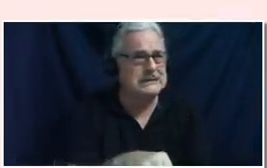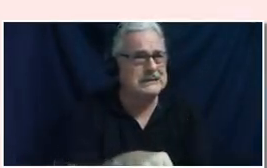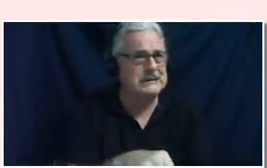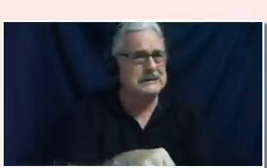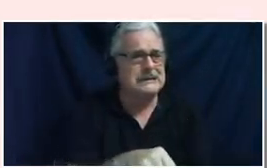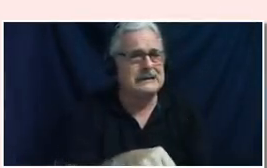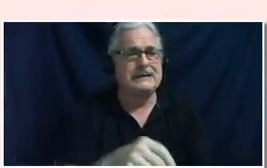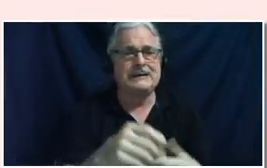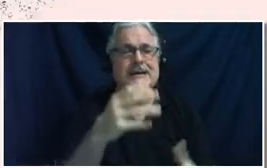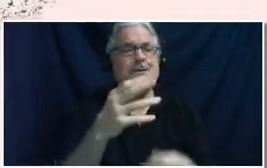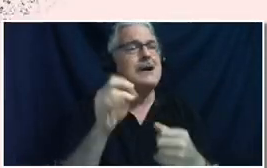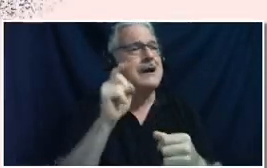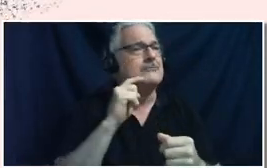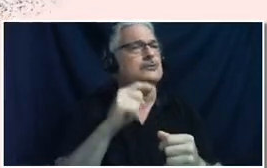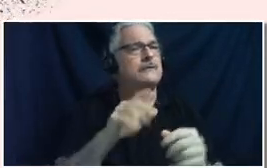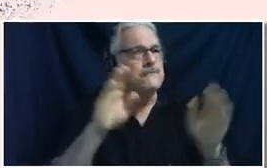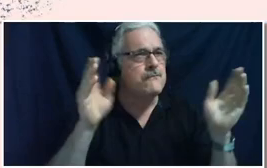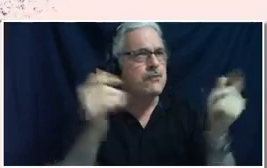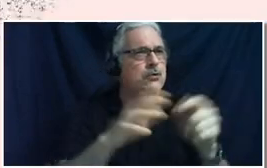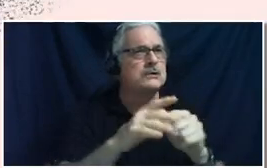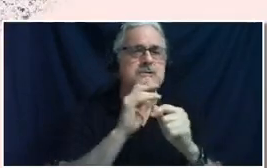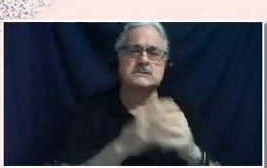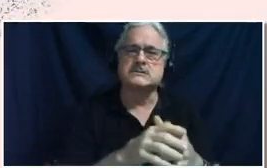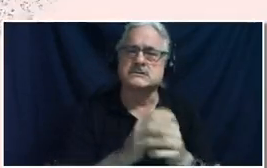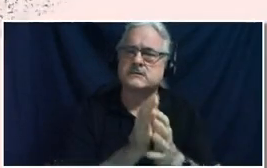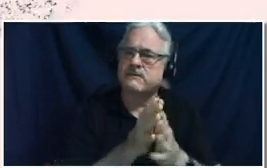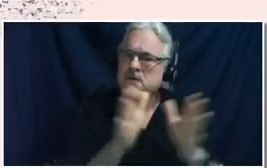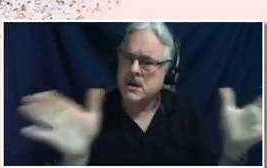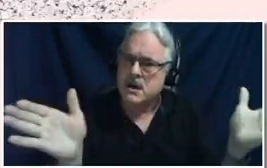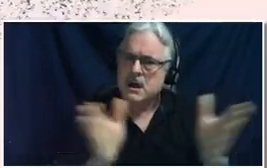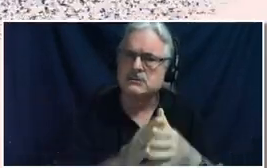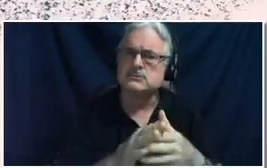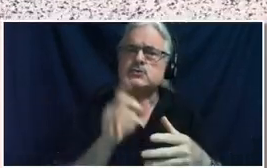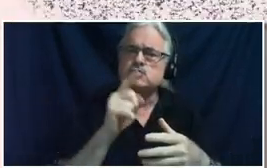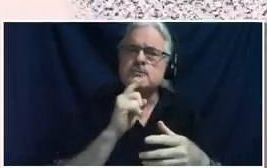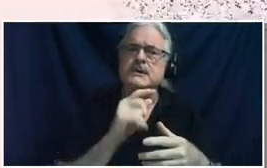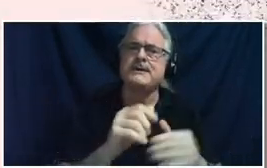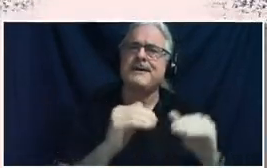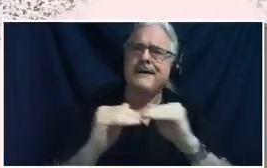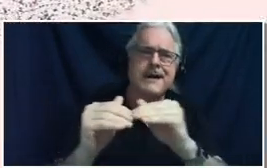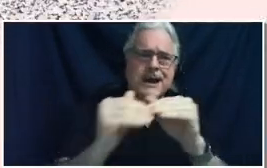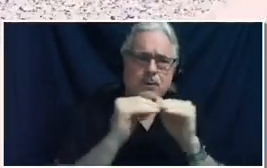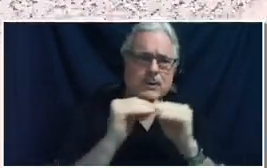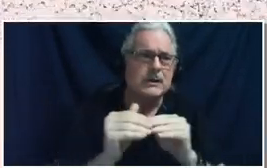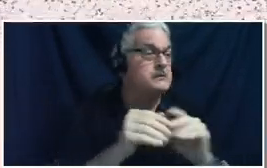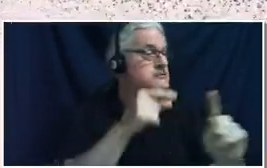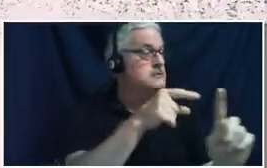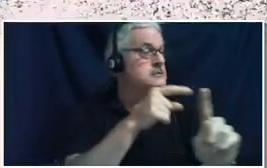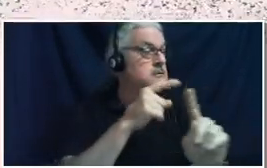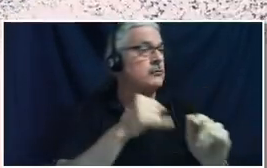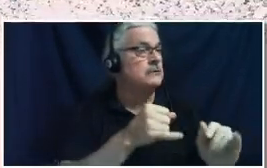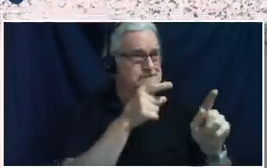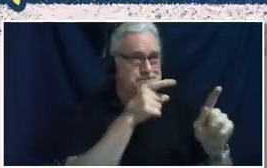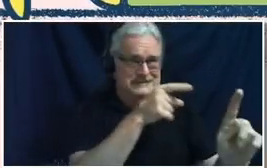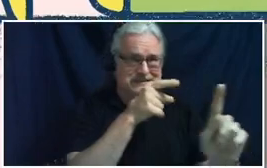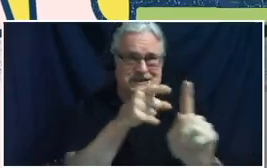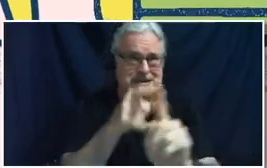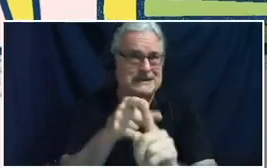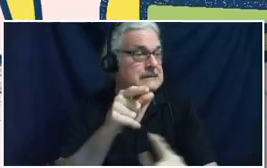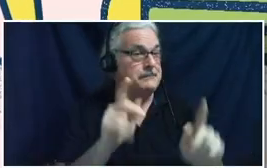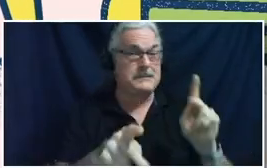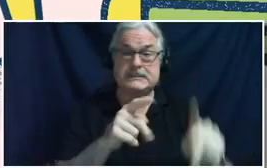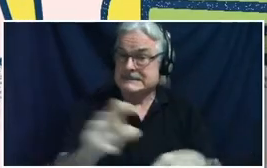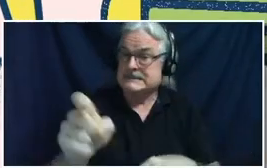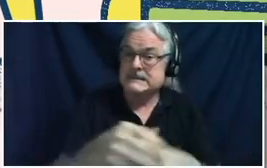Pour surmonter ces difficultés, il faut des ressources financières. Celles-ci doivent être réparties de manière équitable et répondre aux